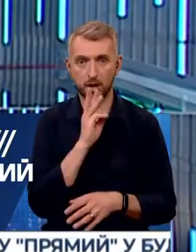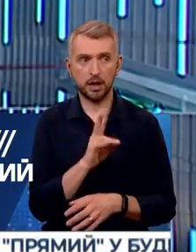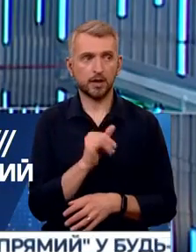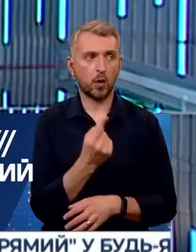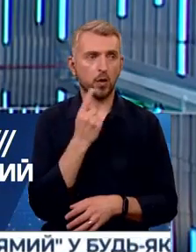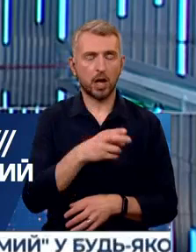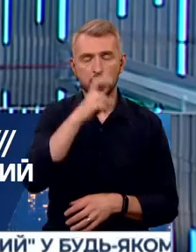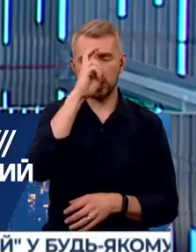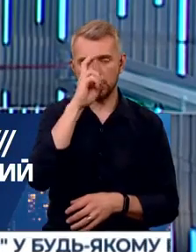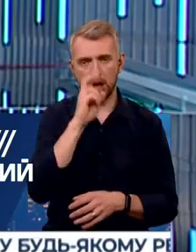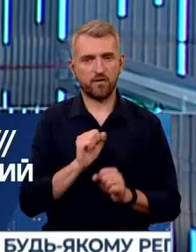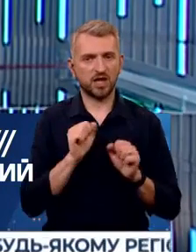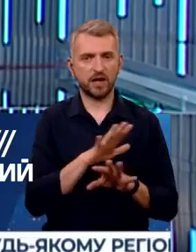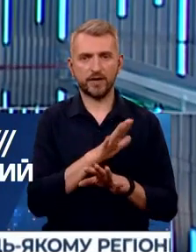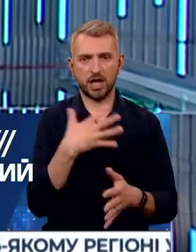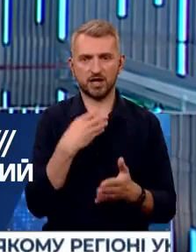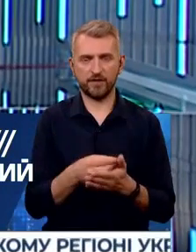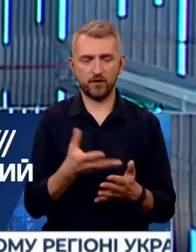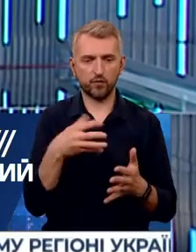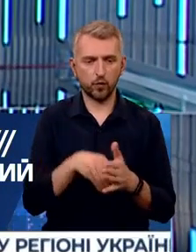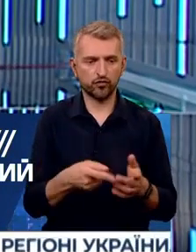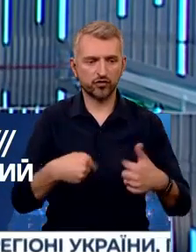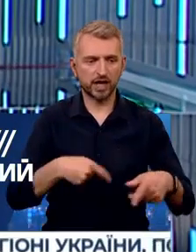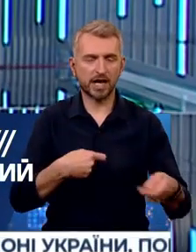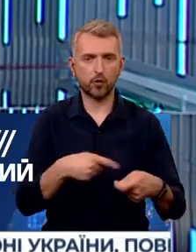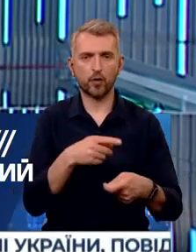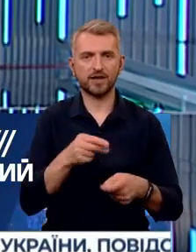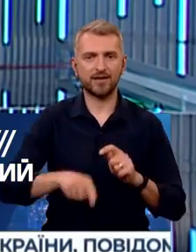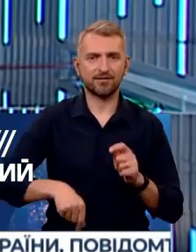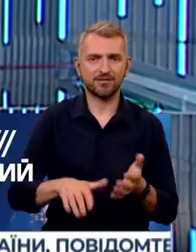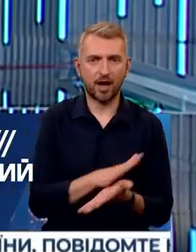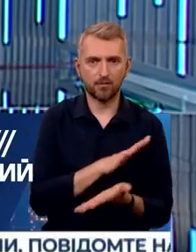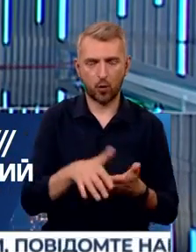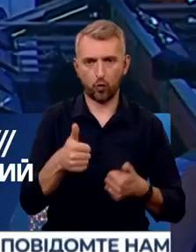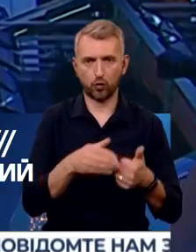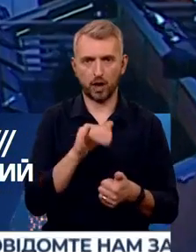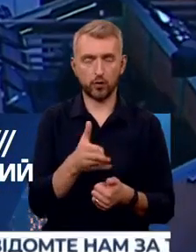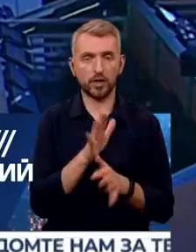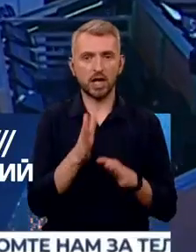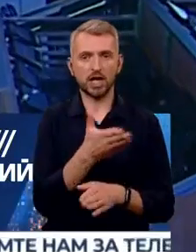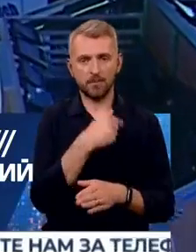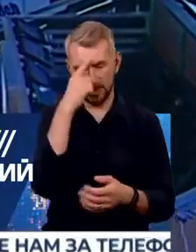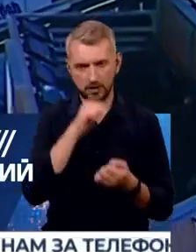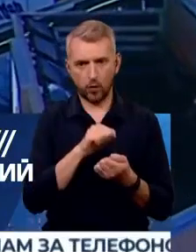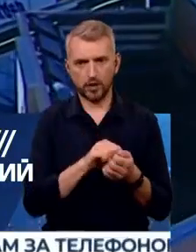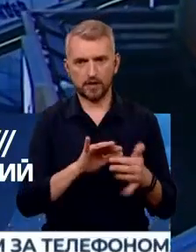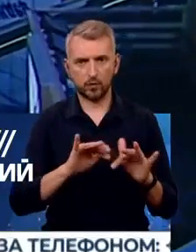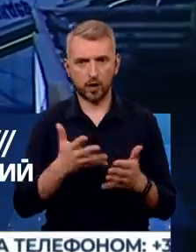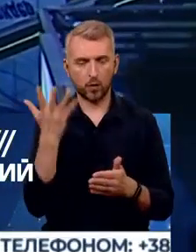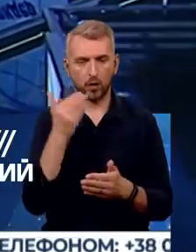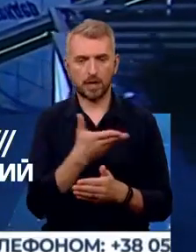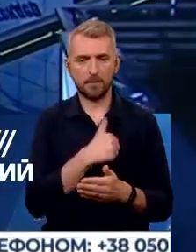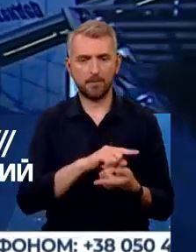одна держава не віддасть свій внутрішній ринок задарма конкуренту. Це тільки ми, ідіотська абсолютно ситуація, коли